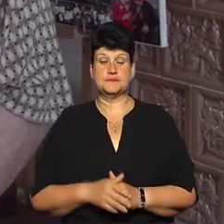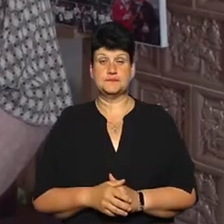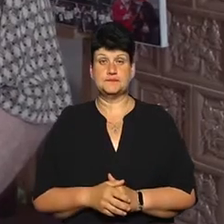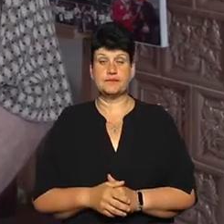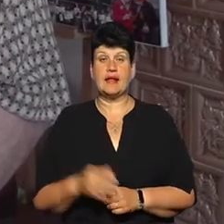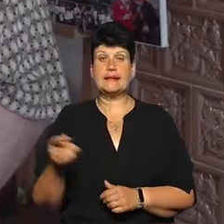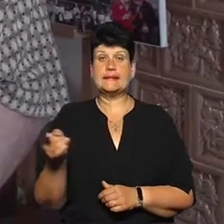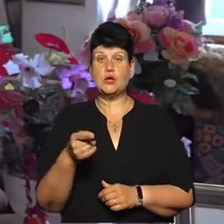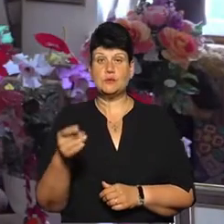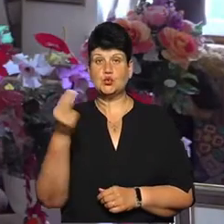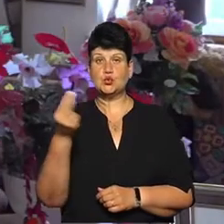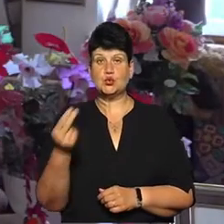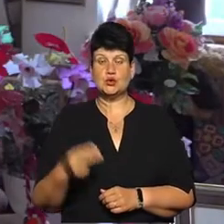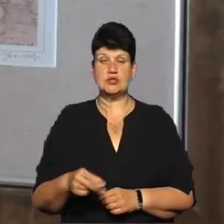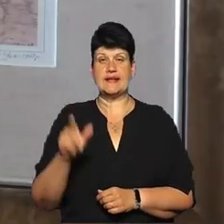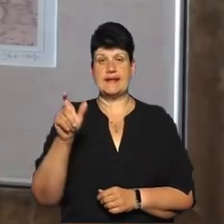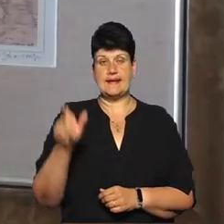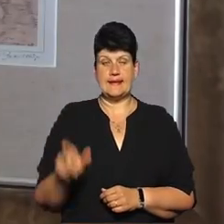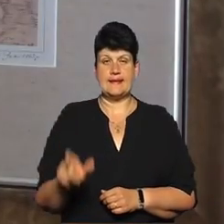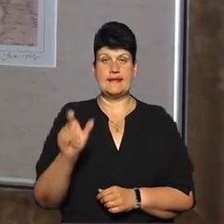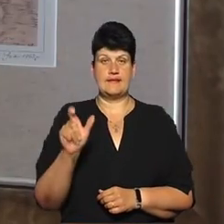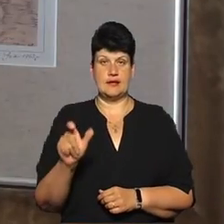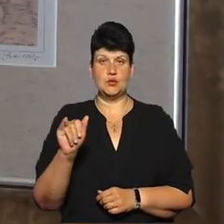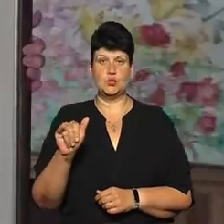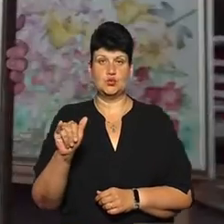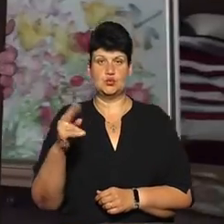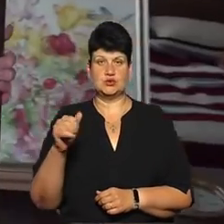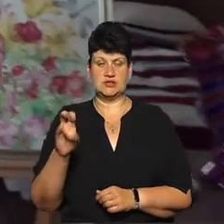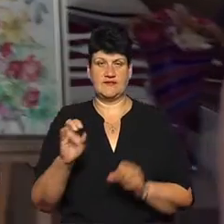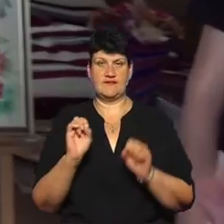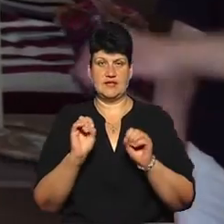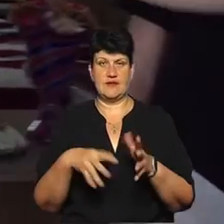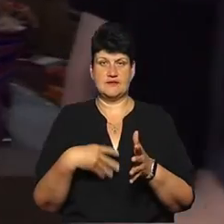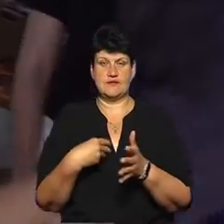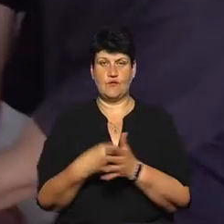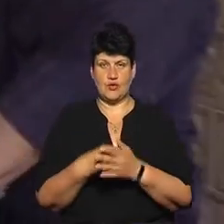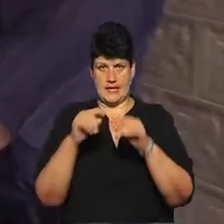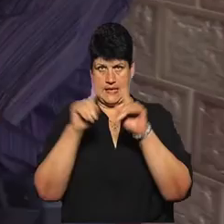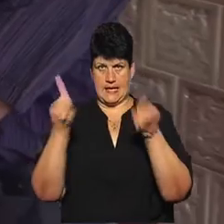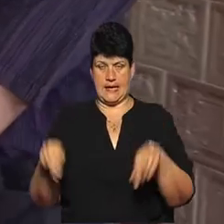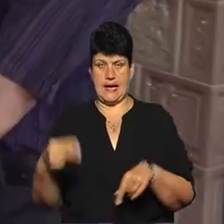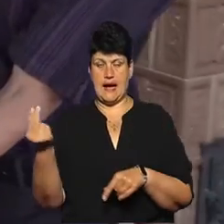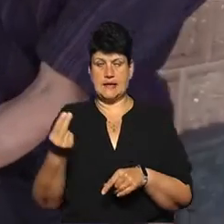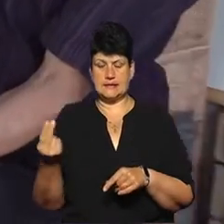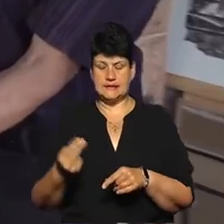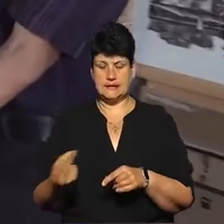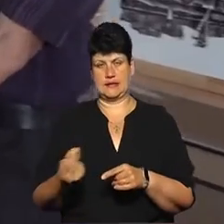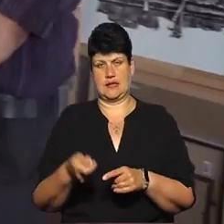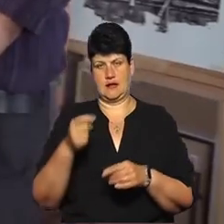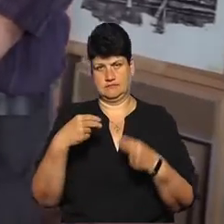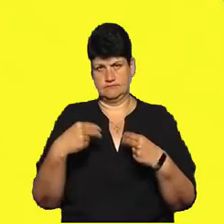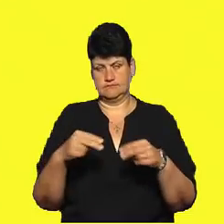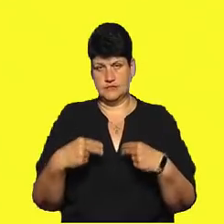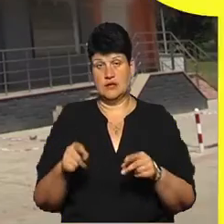Тернопільський художник Євген Удін віддав свої картини на аукціон. Так долучився до збору грошей на амуніцію для